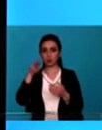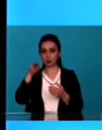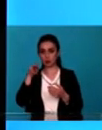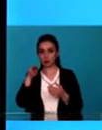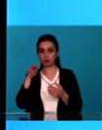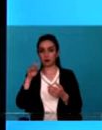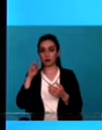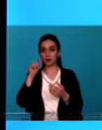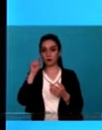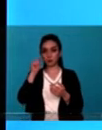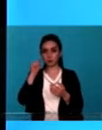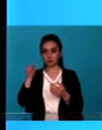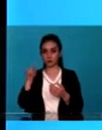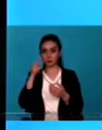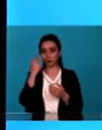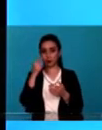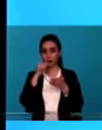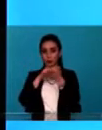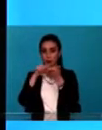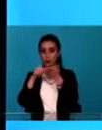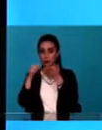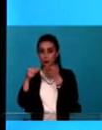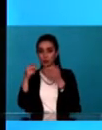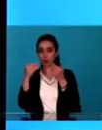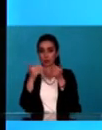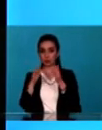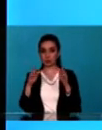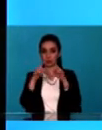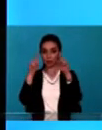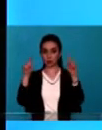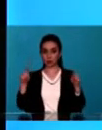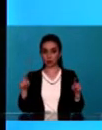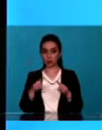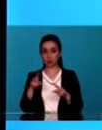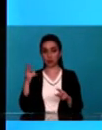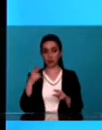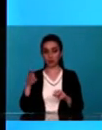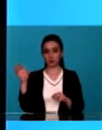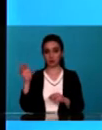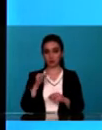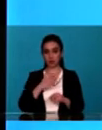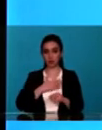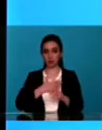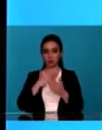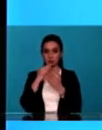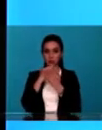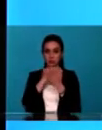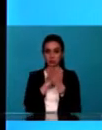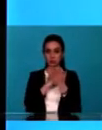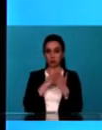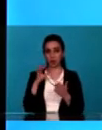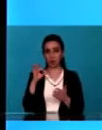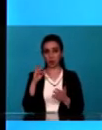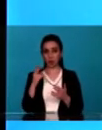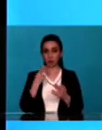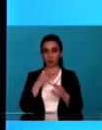T-String, вот на эти три точечки, и у нас открывается окошко, в котором мы вводим все эти наши списки. Нажимаем ОК, и у